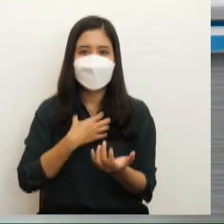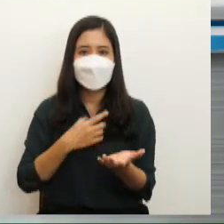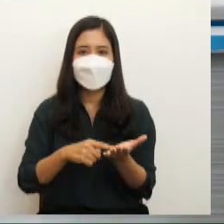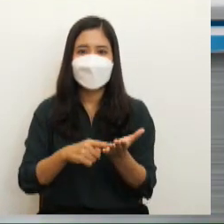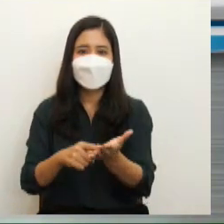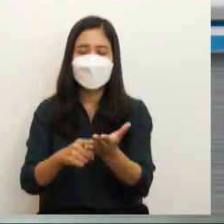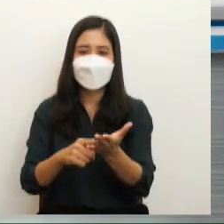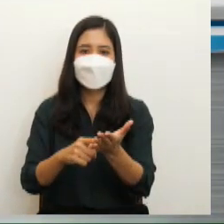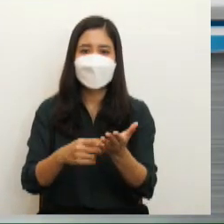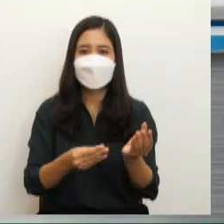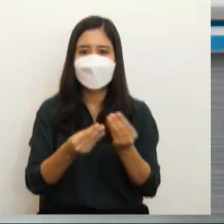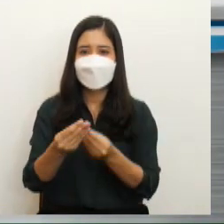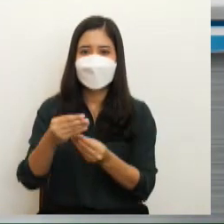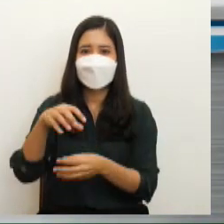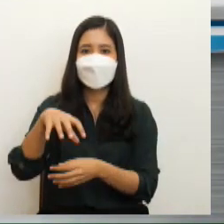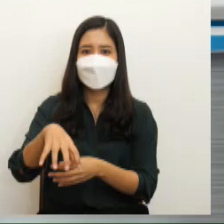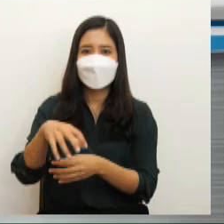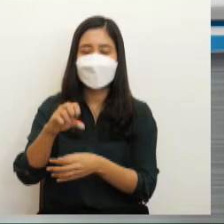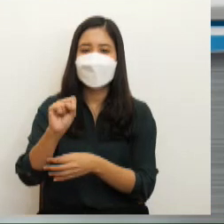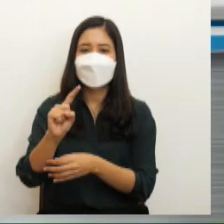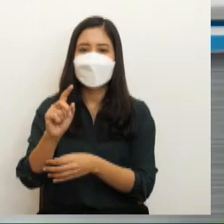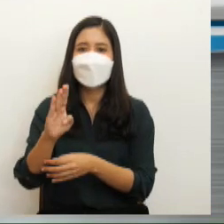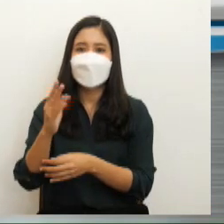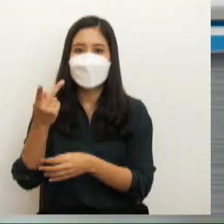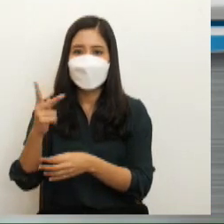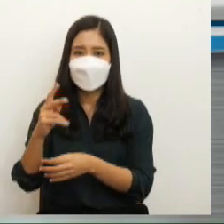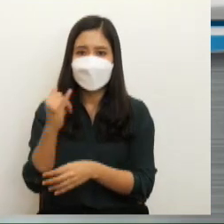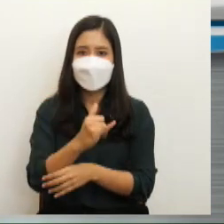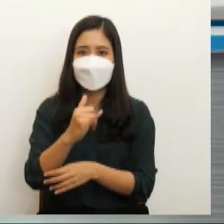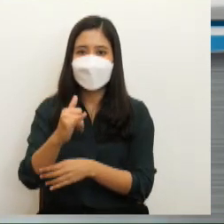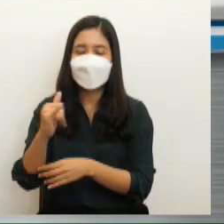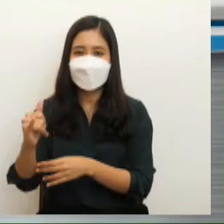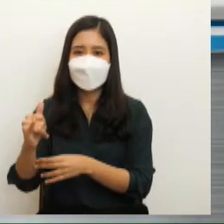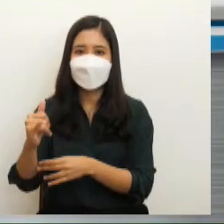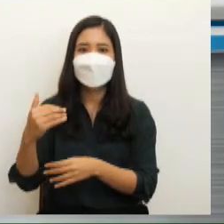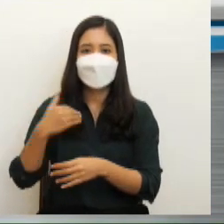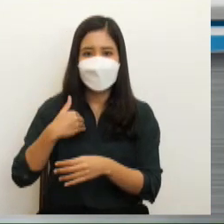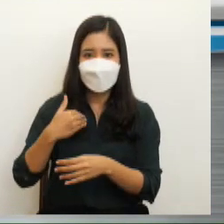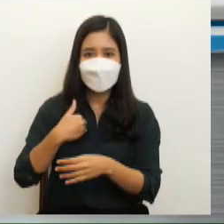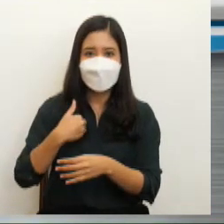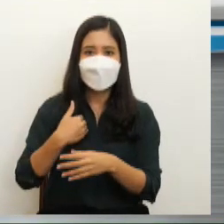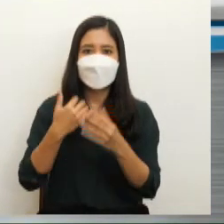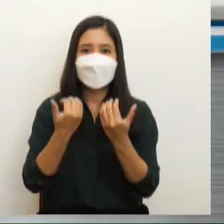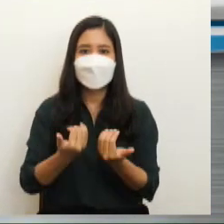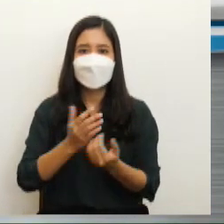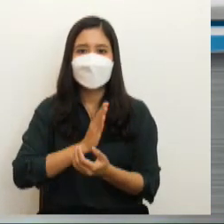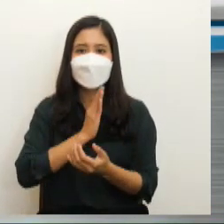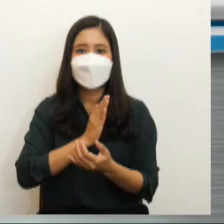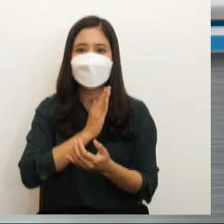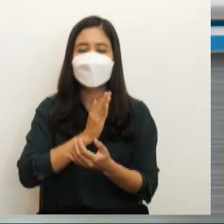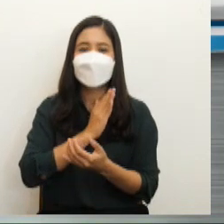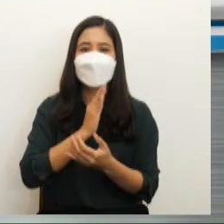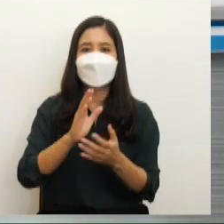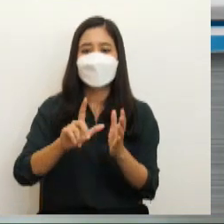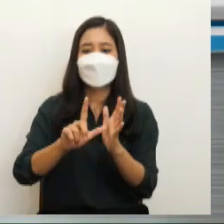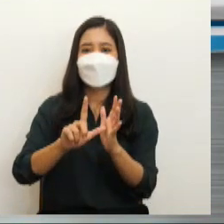อสบคสทสัญจรครั้งต่อไปกับสอสนะคะโดยเราได้รับเกียรติจากท่านเลขาธิการกอสใน